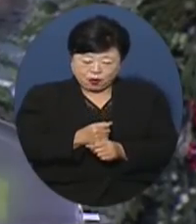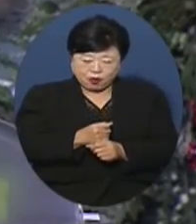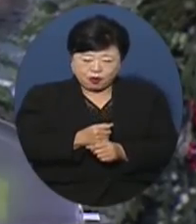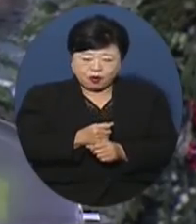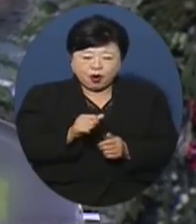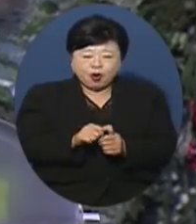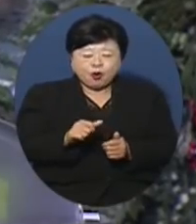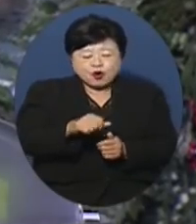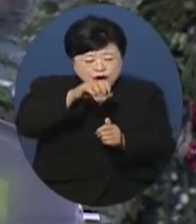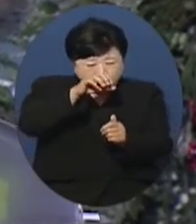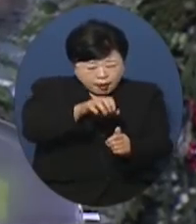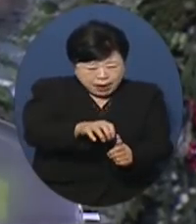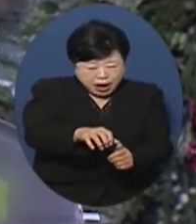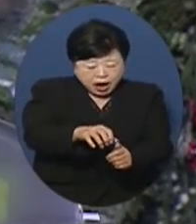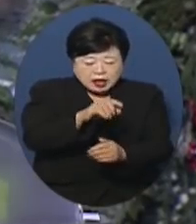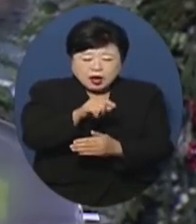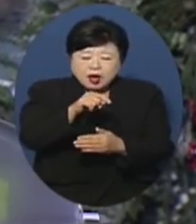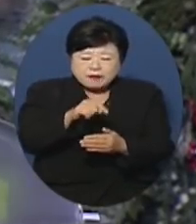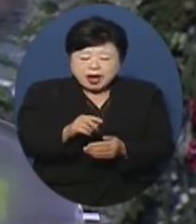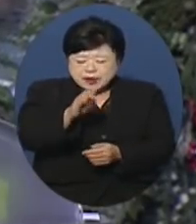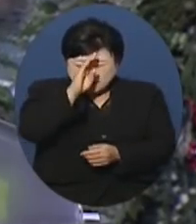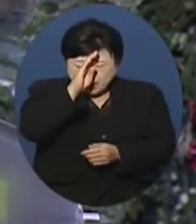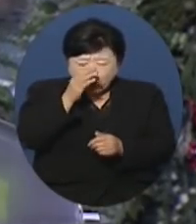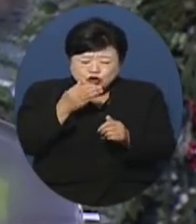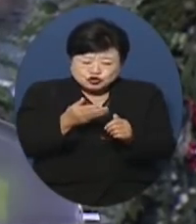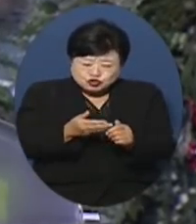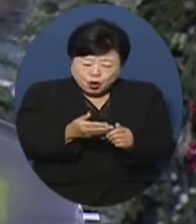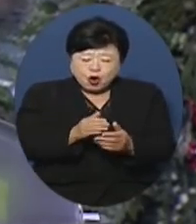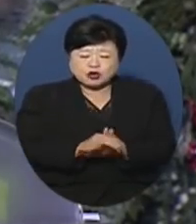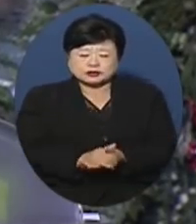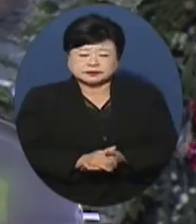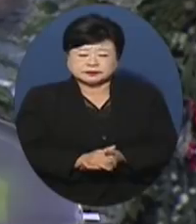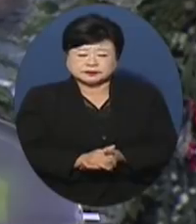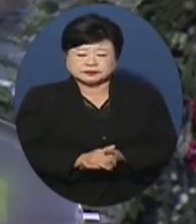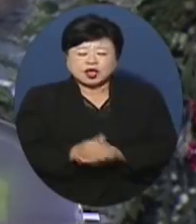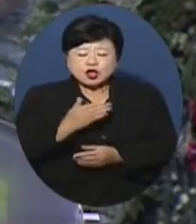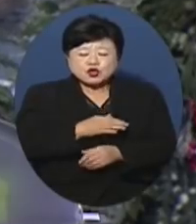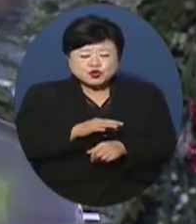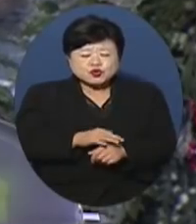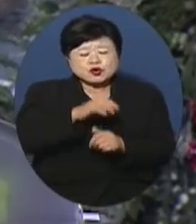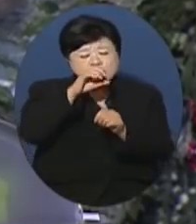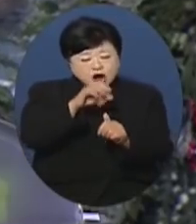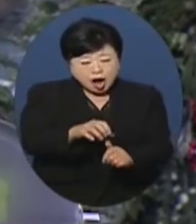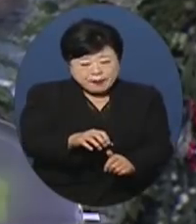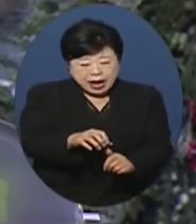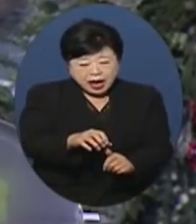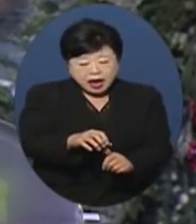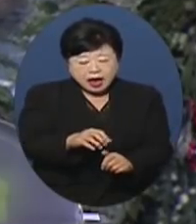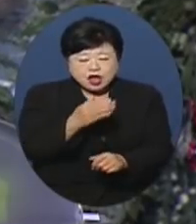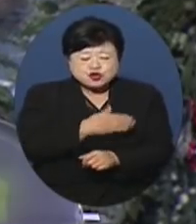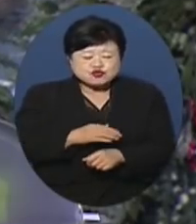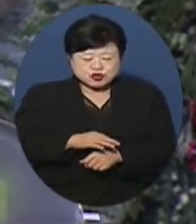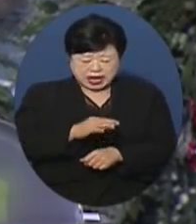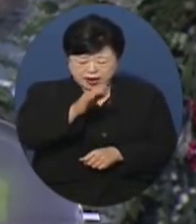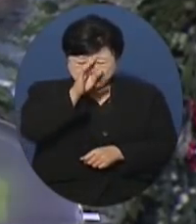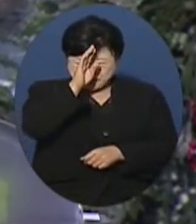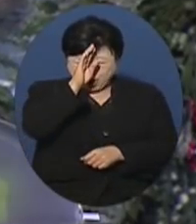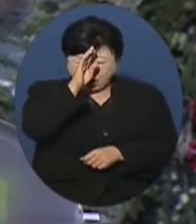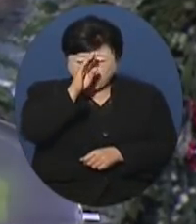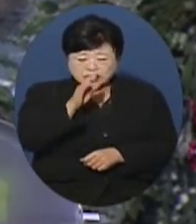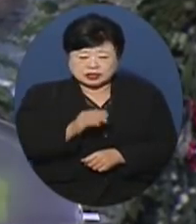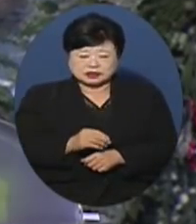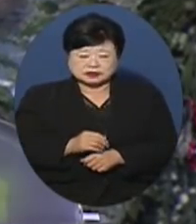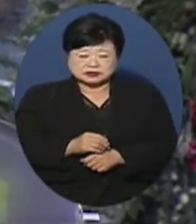혼을 억압하여 마음을 병들게 만들고 육을 억압하여 육신의